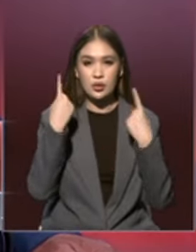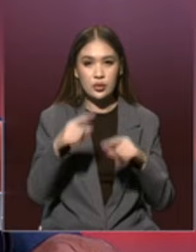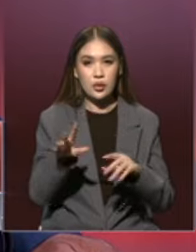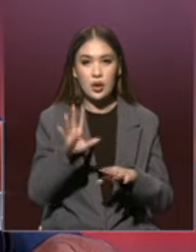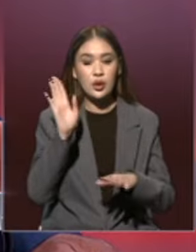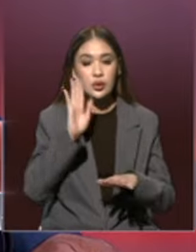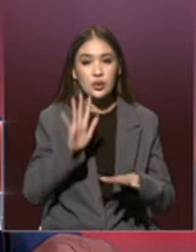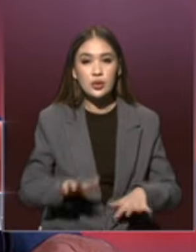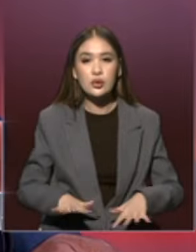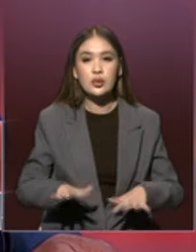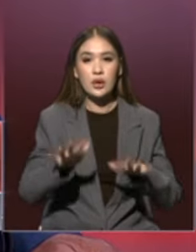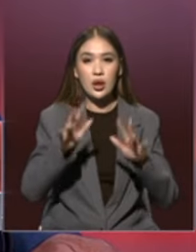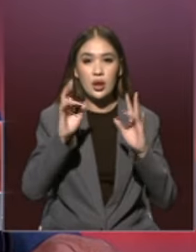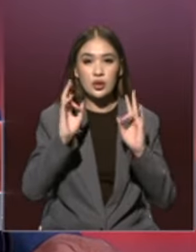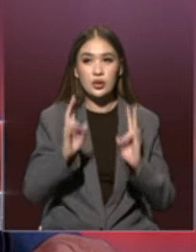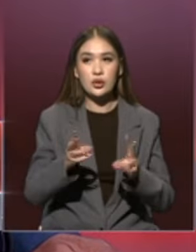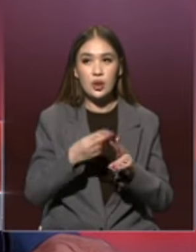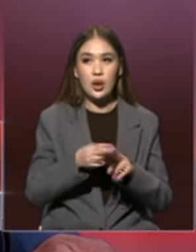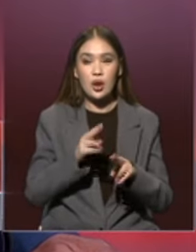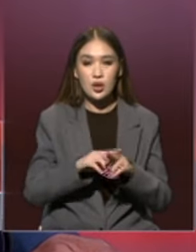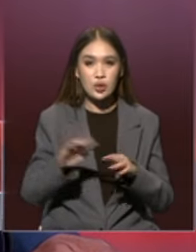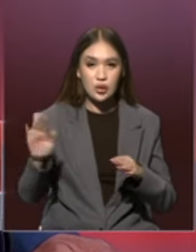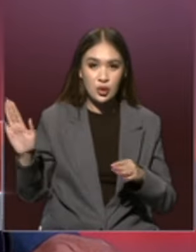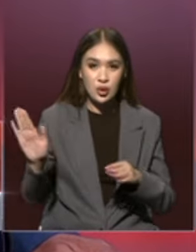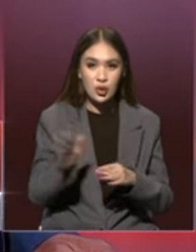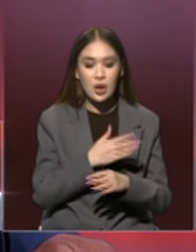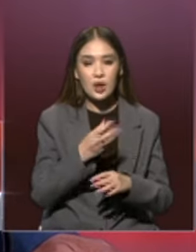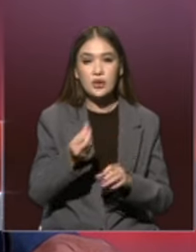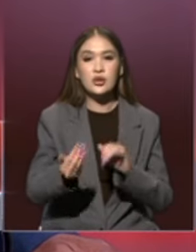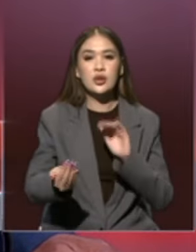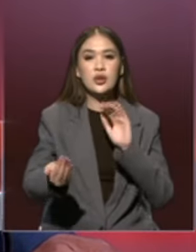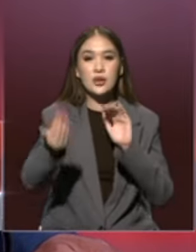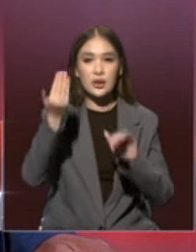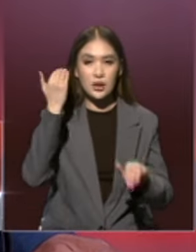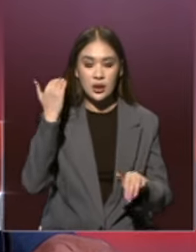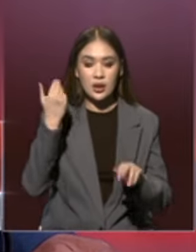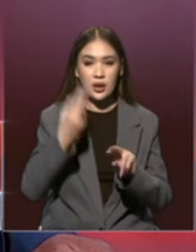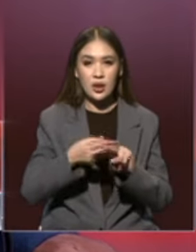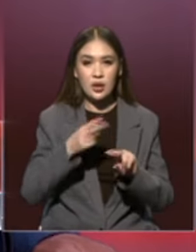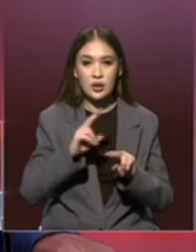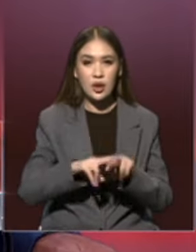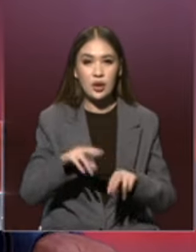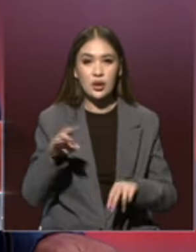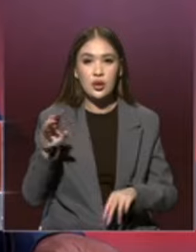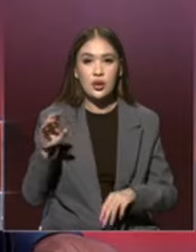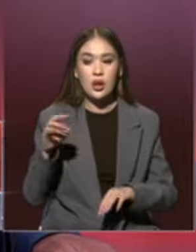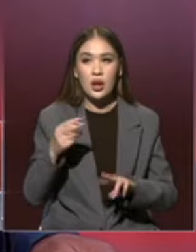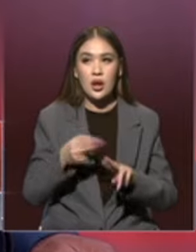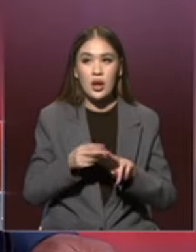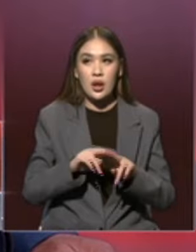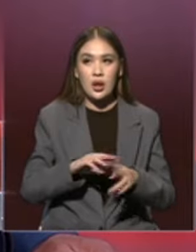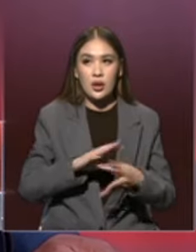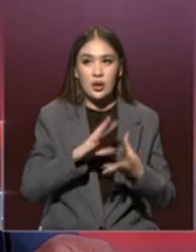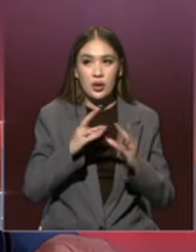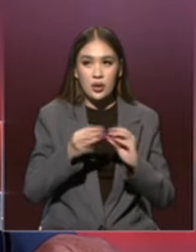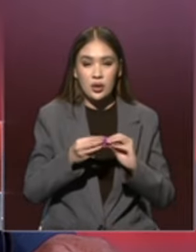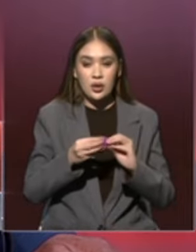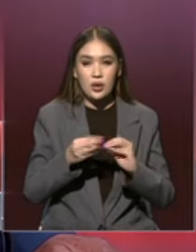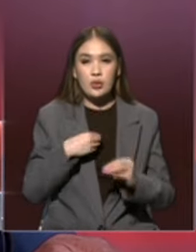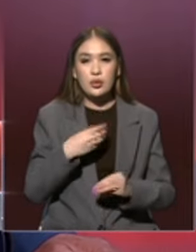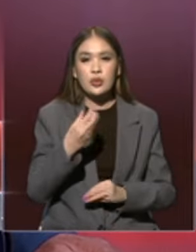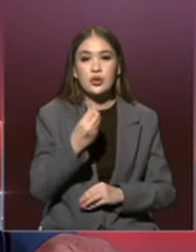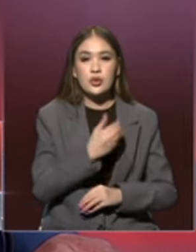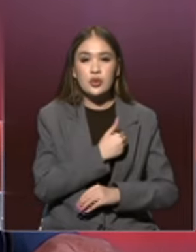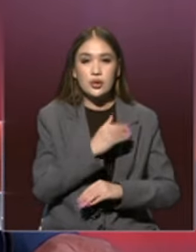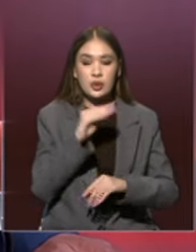тасқын судың зардабын жоюға байланысты. Оған дейінгі, тасқын су келмей тұрып, тасқын су келмей тұрып. Енді менің тағы айтатын